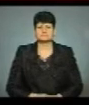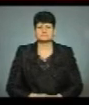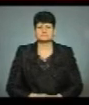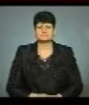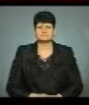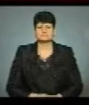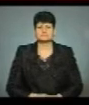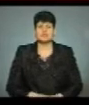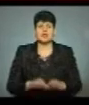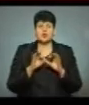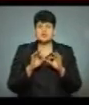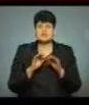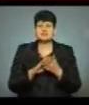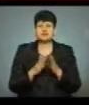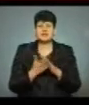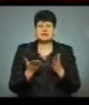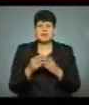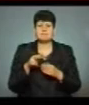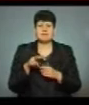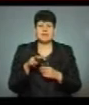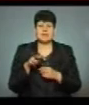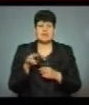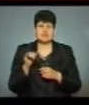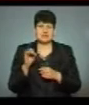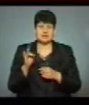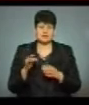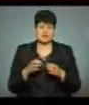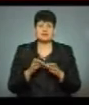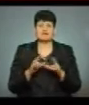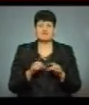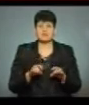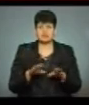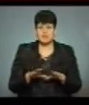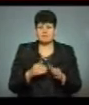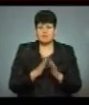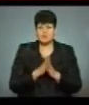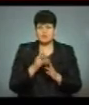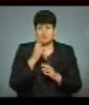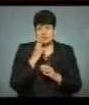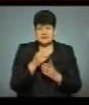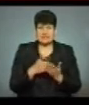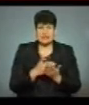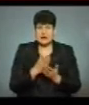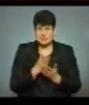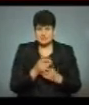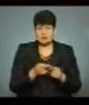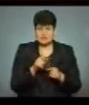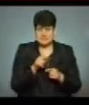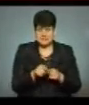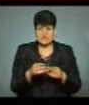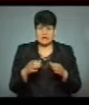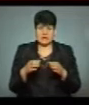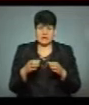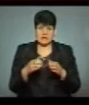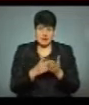Будь ласка, розкажіть, яка ситуація із Млиновецькою громадою і як вона вирішилася. І прошу показати паралельну карту, тому що на цій карті поки що